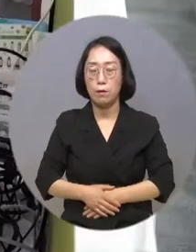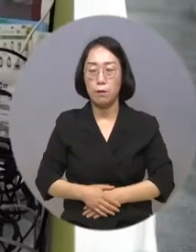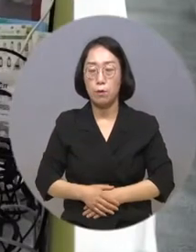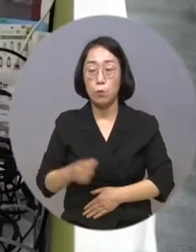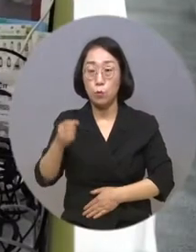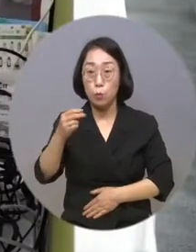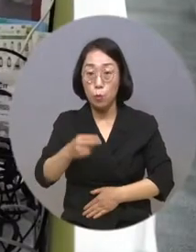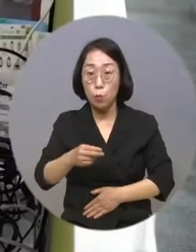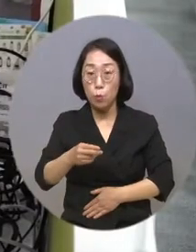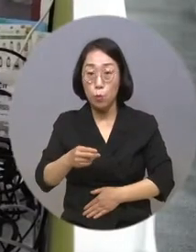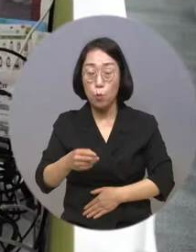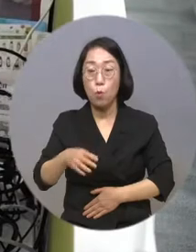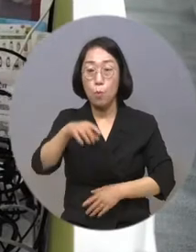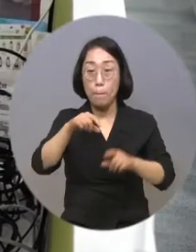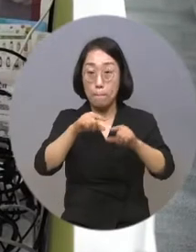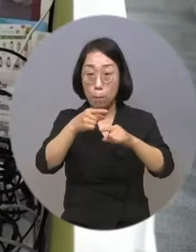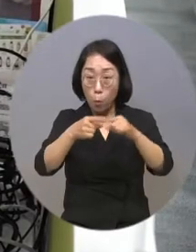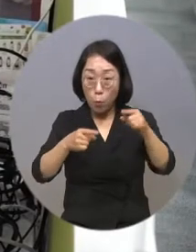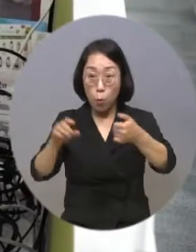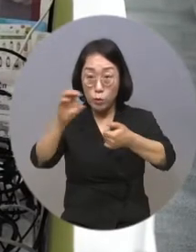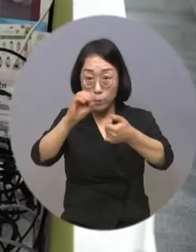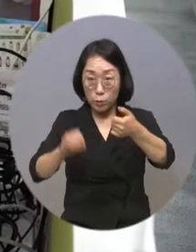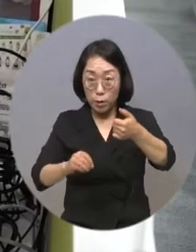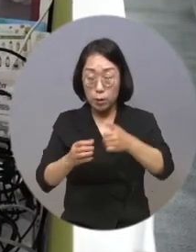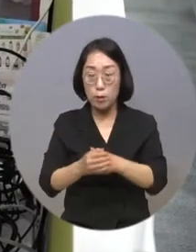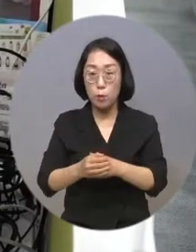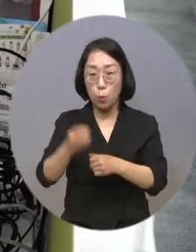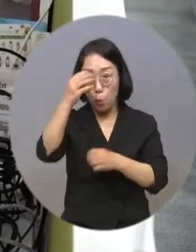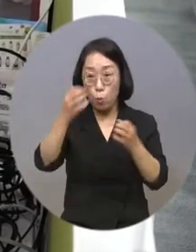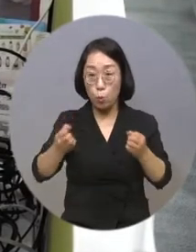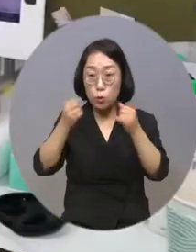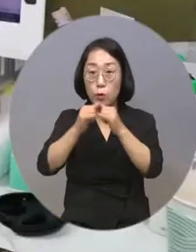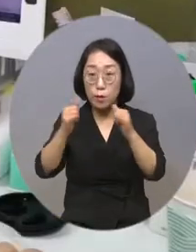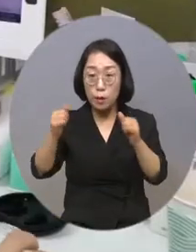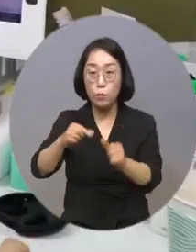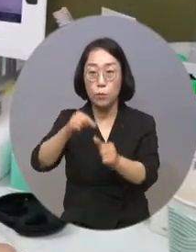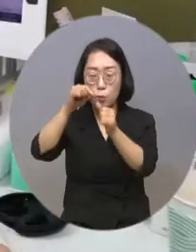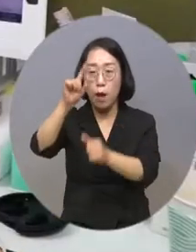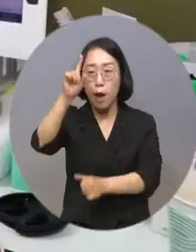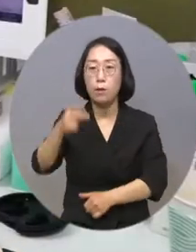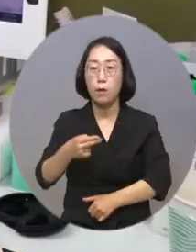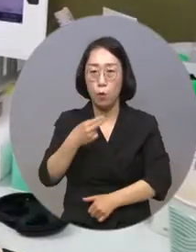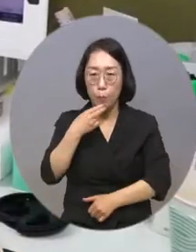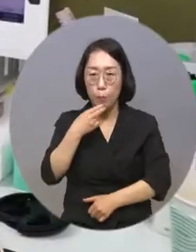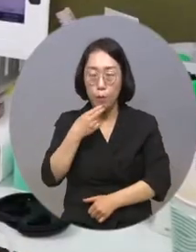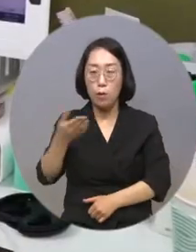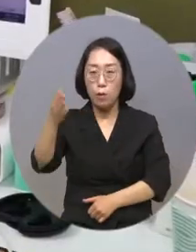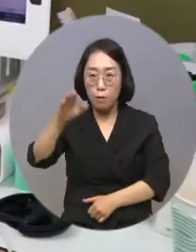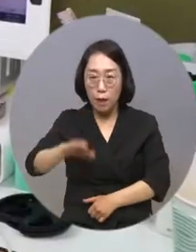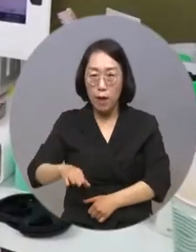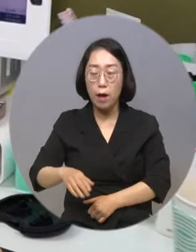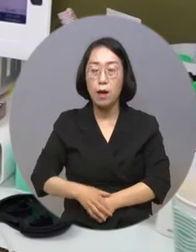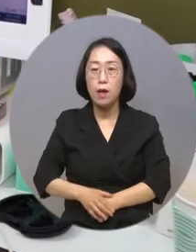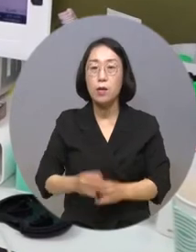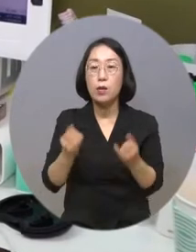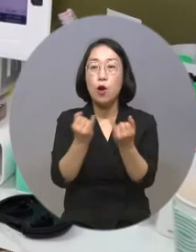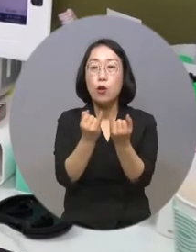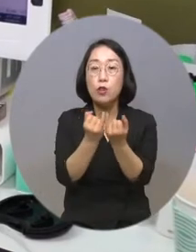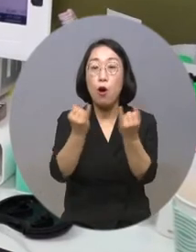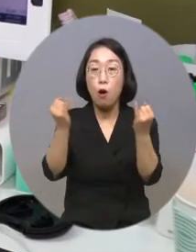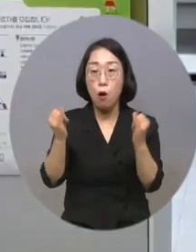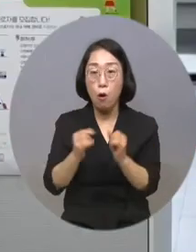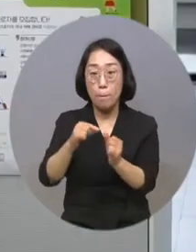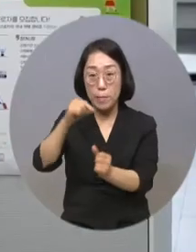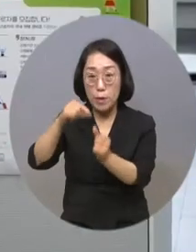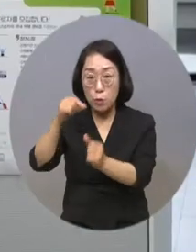또 공공기관의 절반은 5년간 고졸채용 실적이 전무 했읍니다 다만 공공기관의 여성 채용 비율은